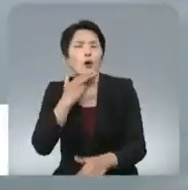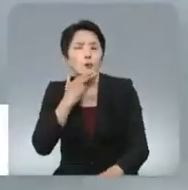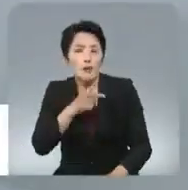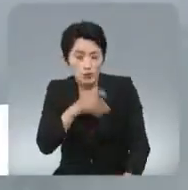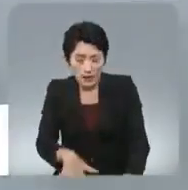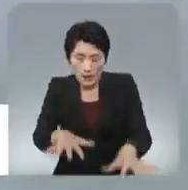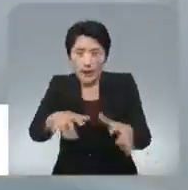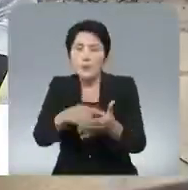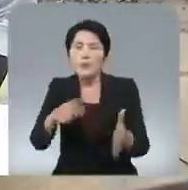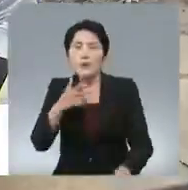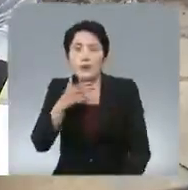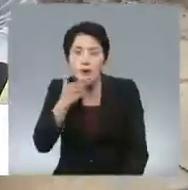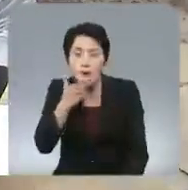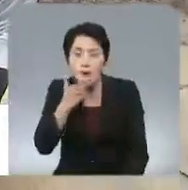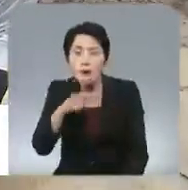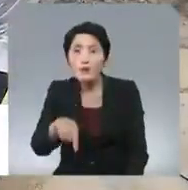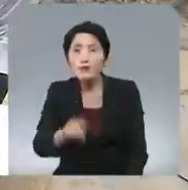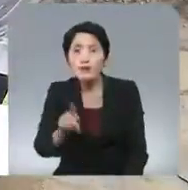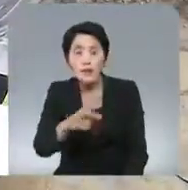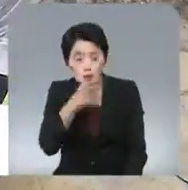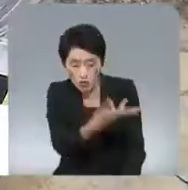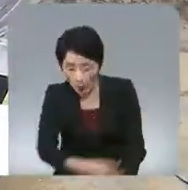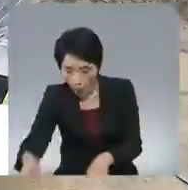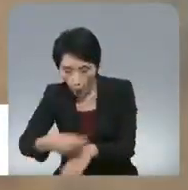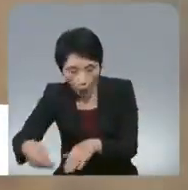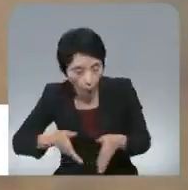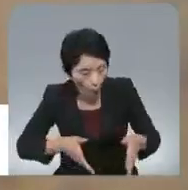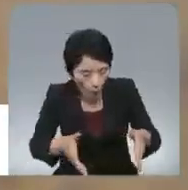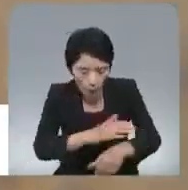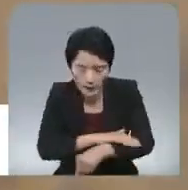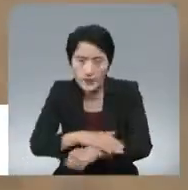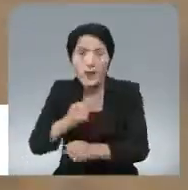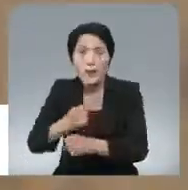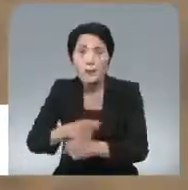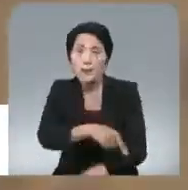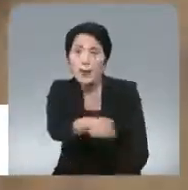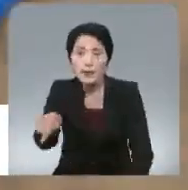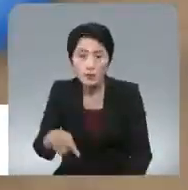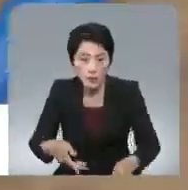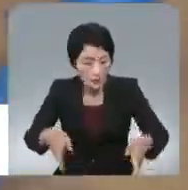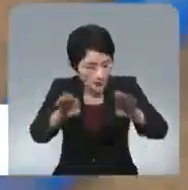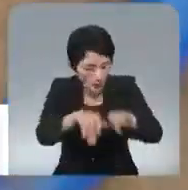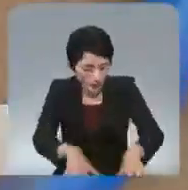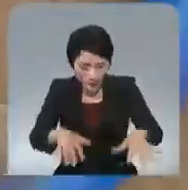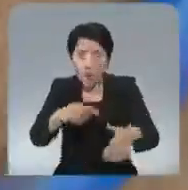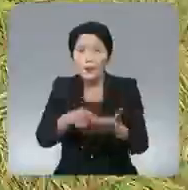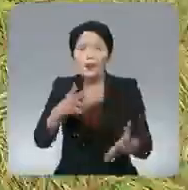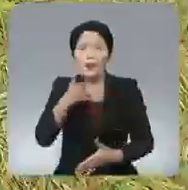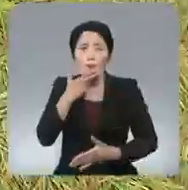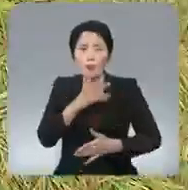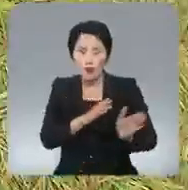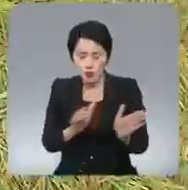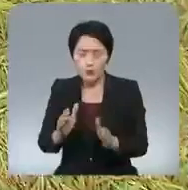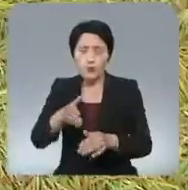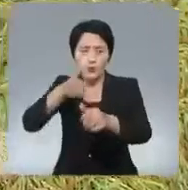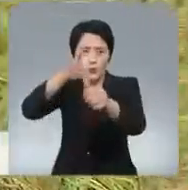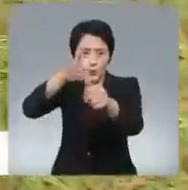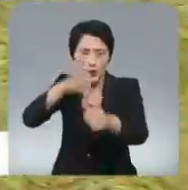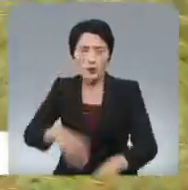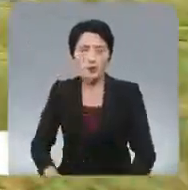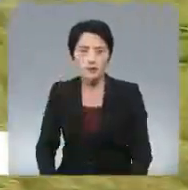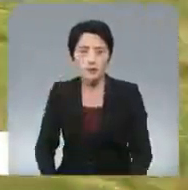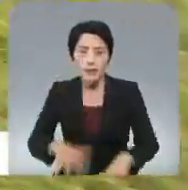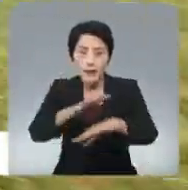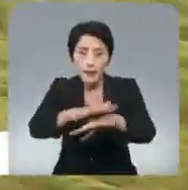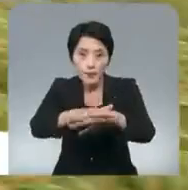địa phương phía Nam ven biển phía đông cũng chuẩn bị sẵn sàng đối phó với thiệt hại do ảnh hưởng từ cơn bão như cố định cơ sở vật chất ra sát